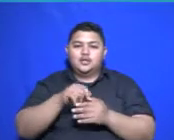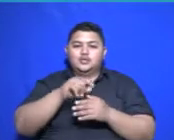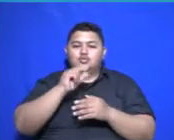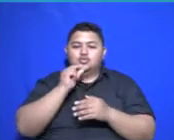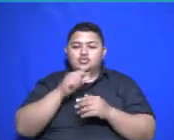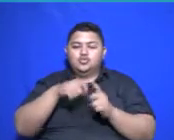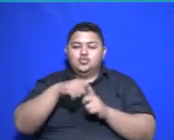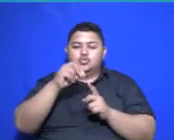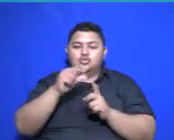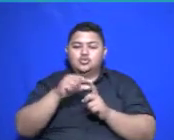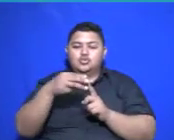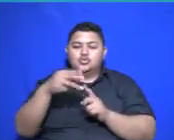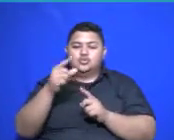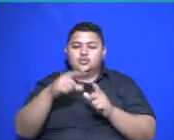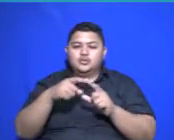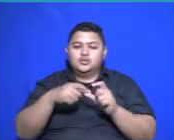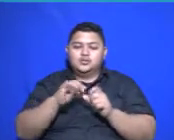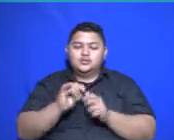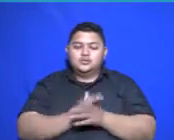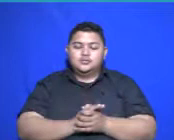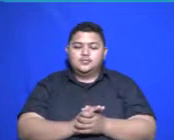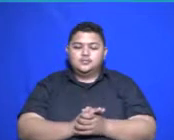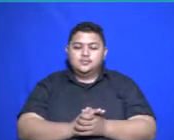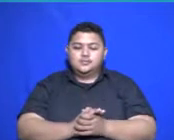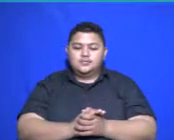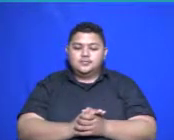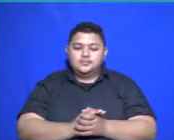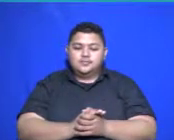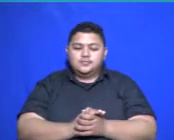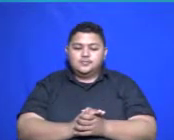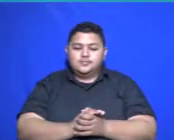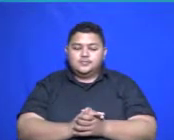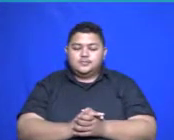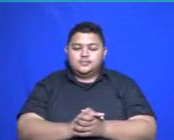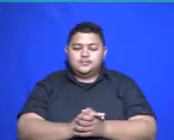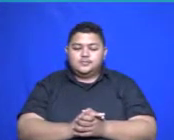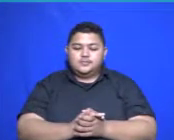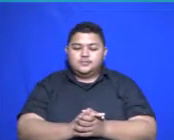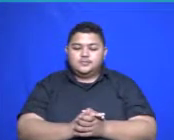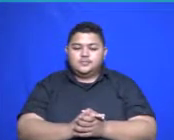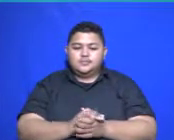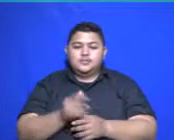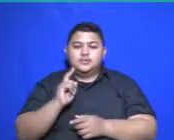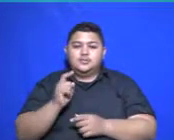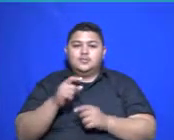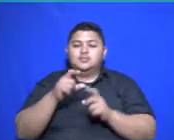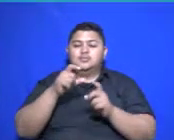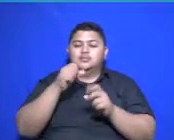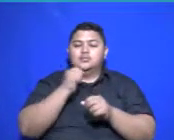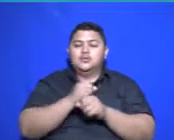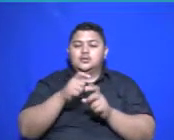Harus melakukan reformasi total birokrasi, Pak Menteri, dia bilang. Karena PDB kita kecil sekali waktu